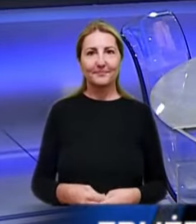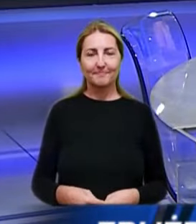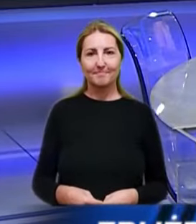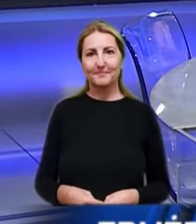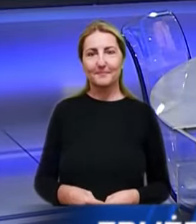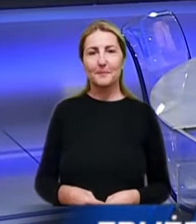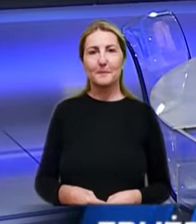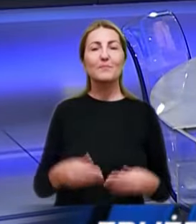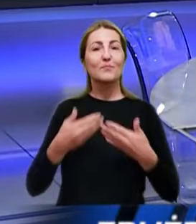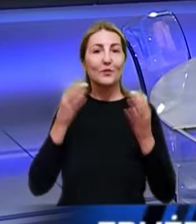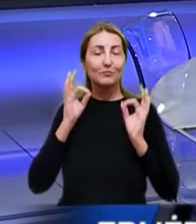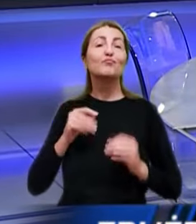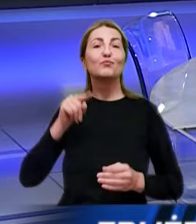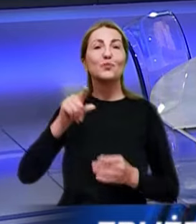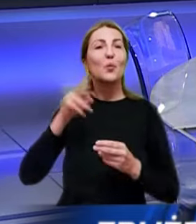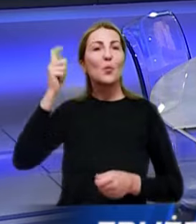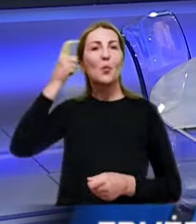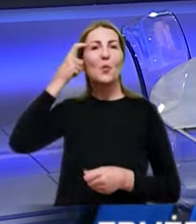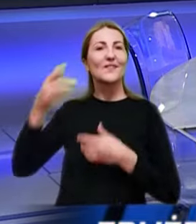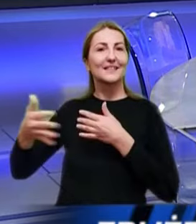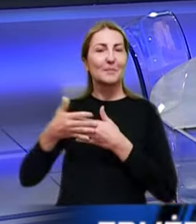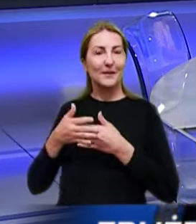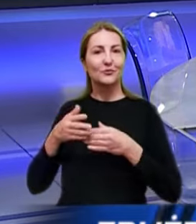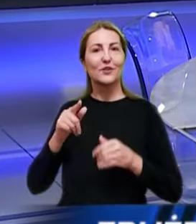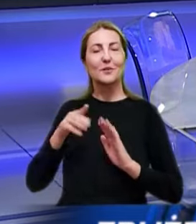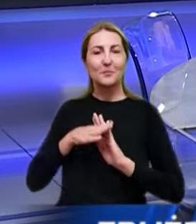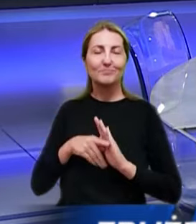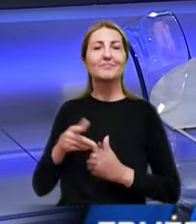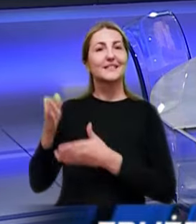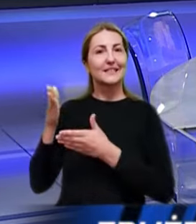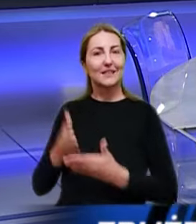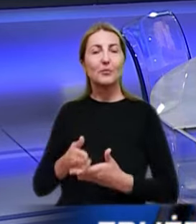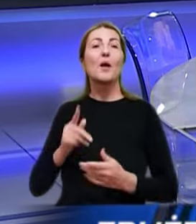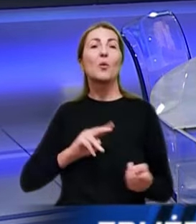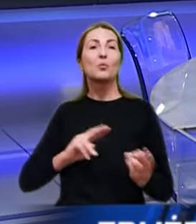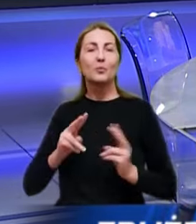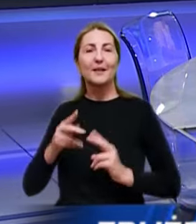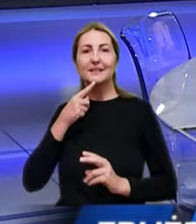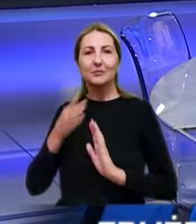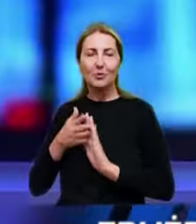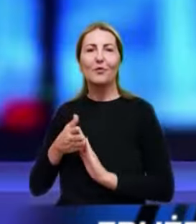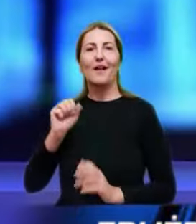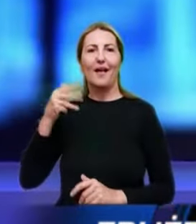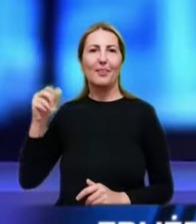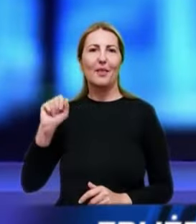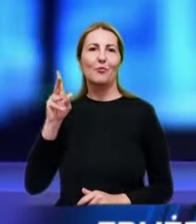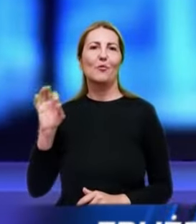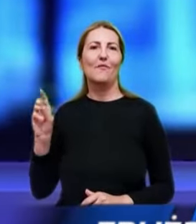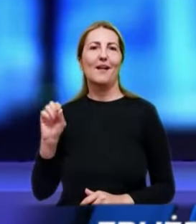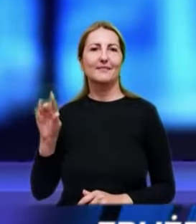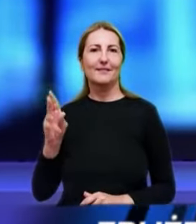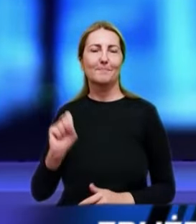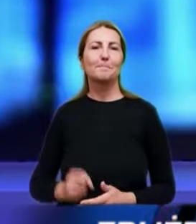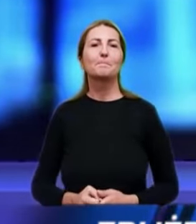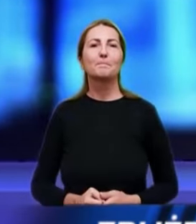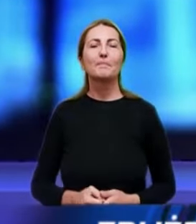To jest główne wydanie zbliżeń. Olga Taraszka, witam Państwa i zapraszam. Na język migowy tłumaczy Anna Kowalska. Wszystkie